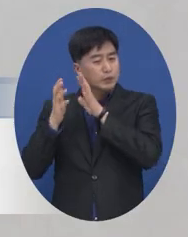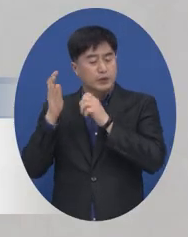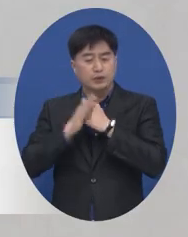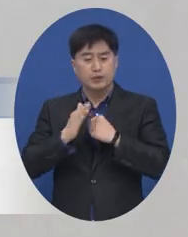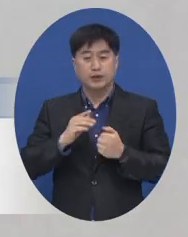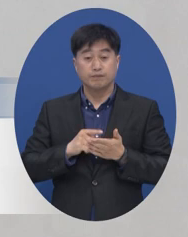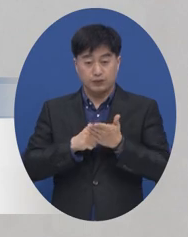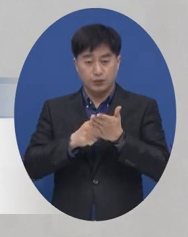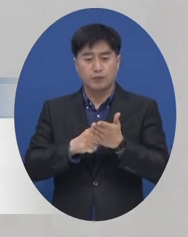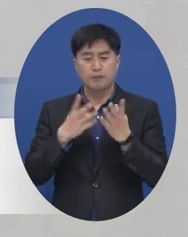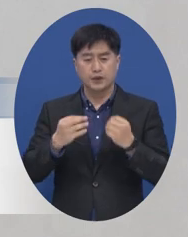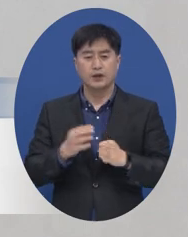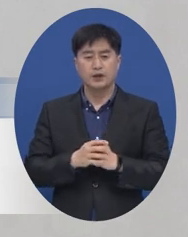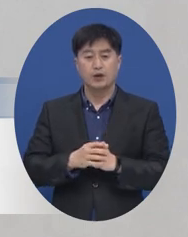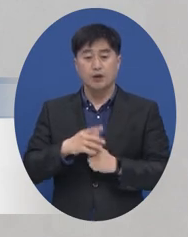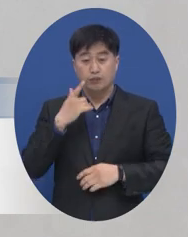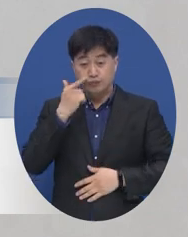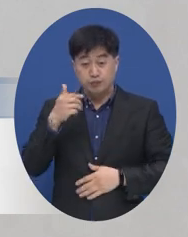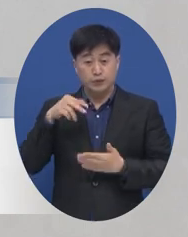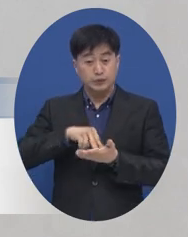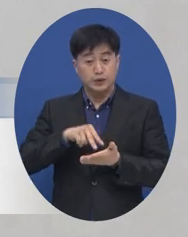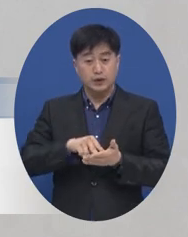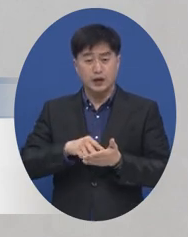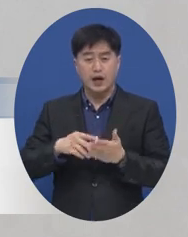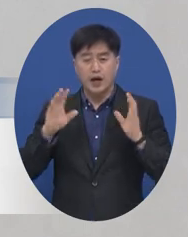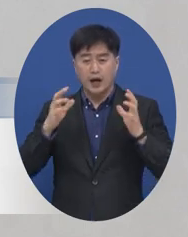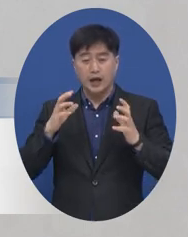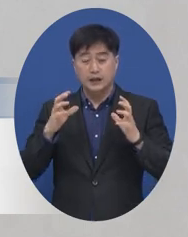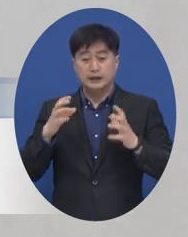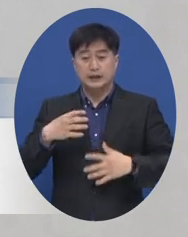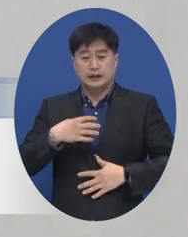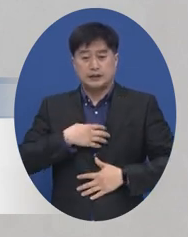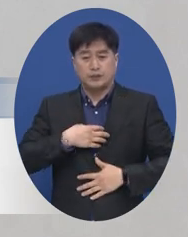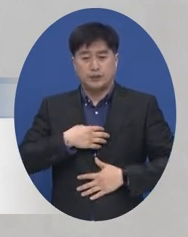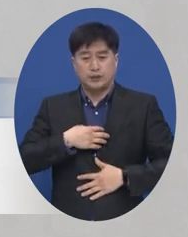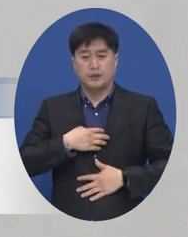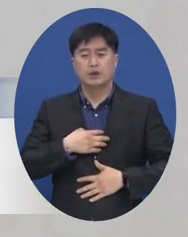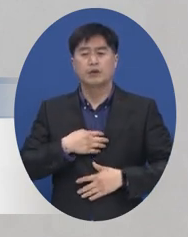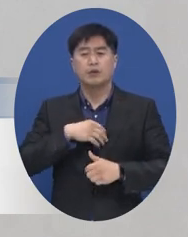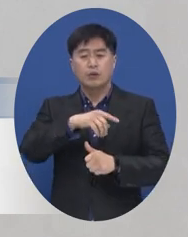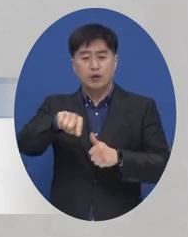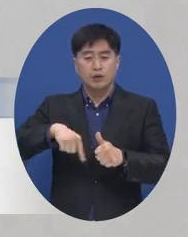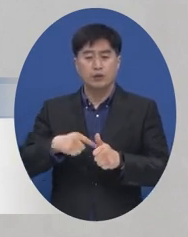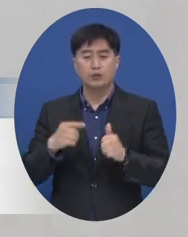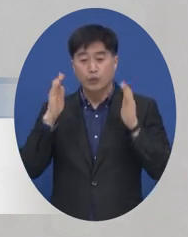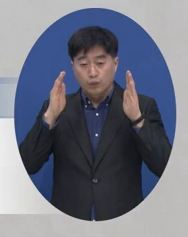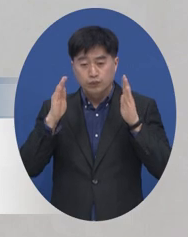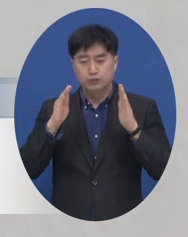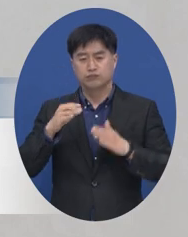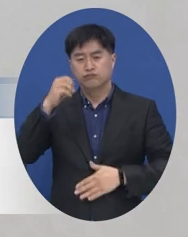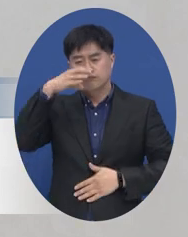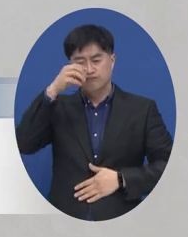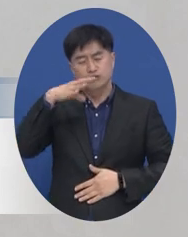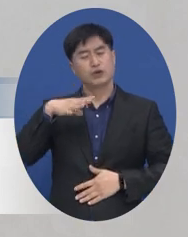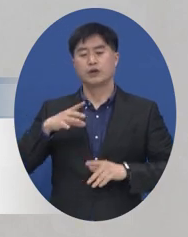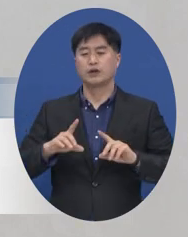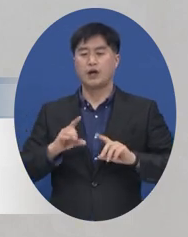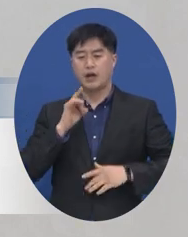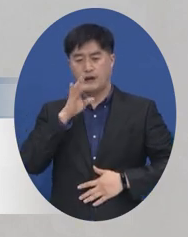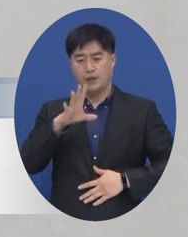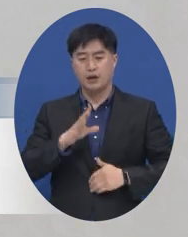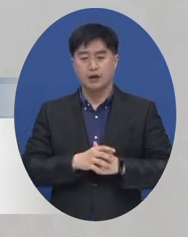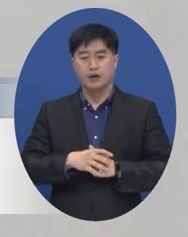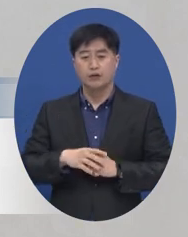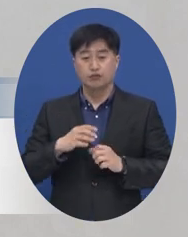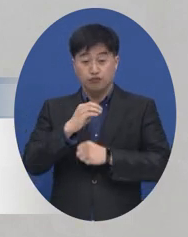어떤 부모라도 나의 아이가 생명에 위협받는 학습 환경에서 공부하고 있다면 방관하고 있진 않을 거거든요.